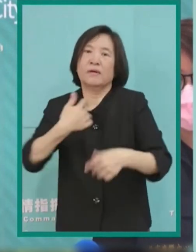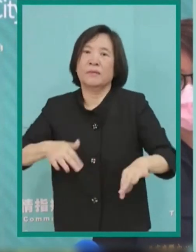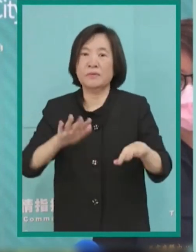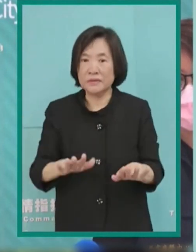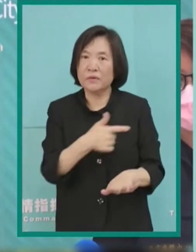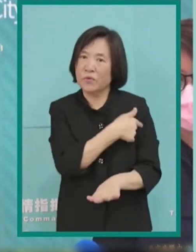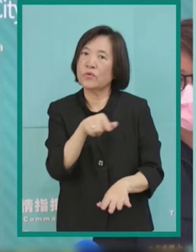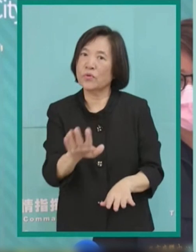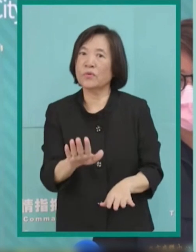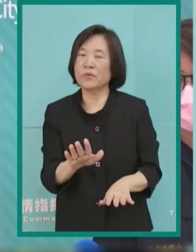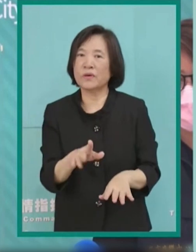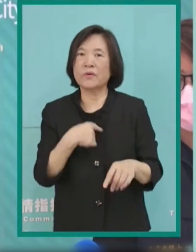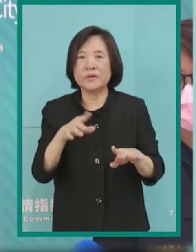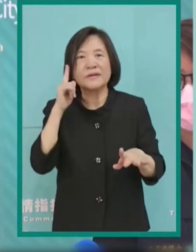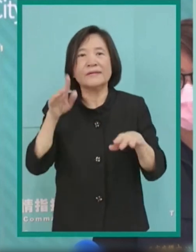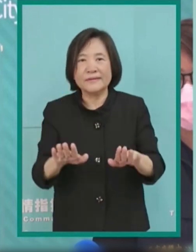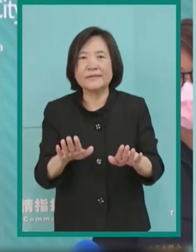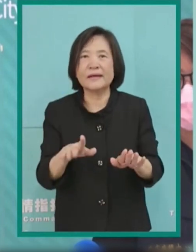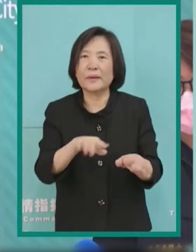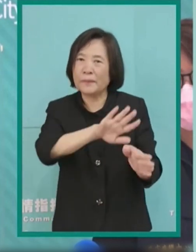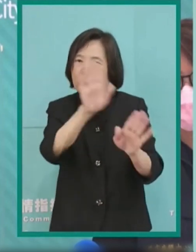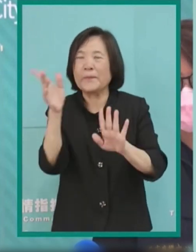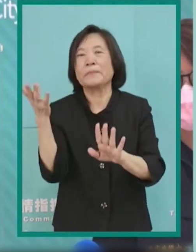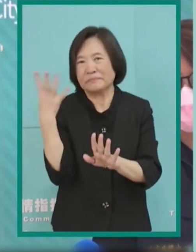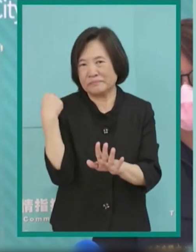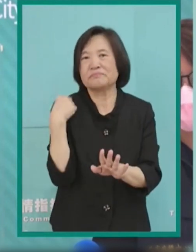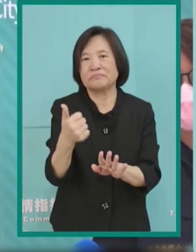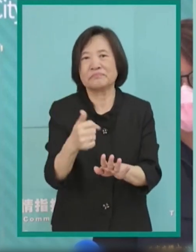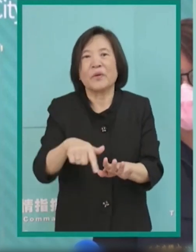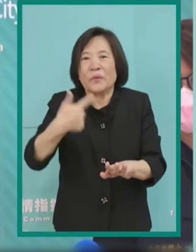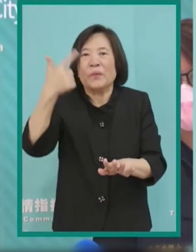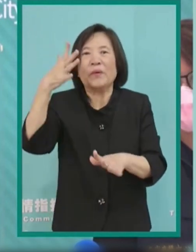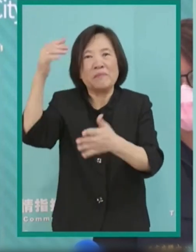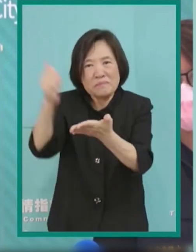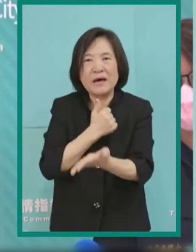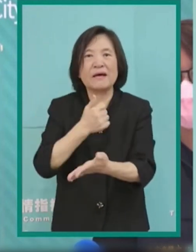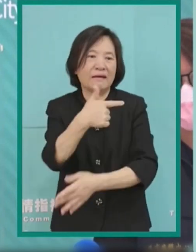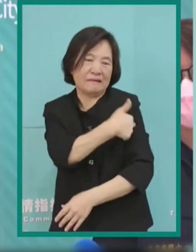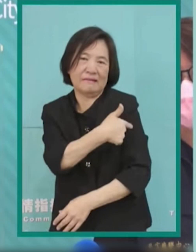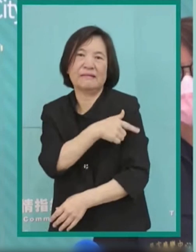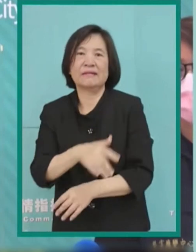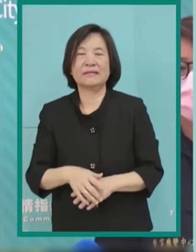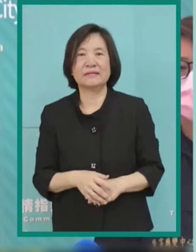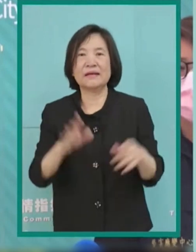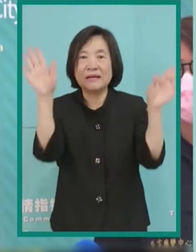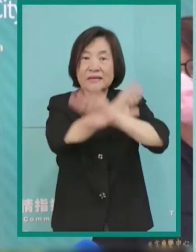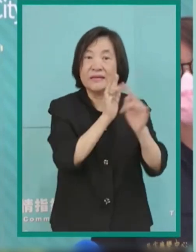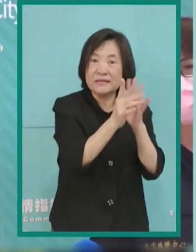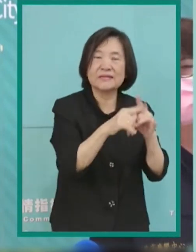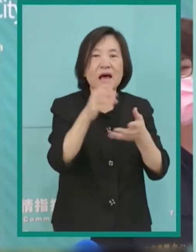我的建议是维持目前的局面哦，赶快把疫苗全面打。因为老实讲哦，夜市餐